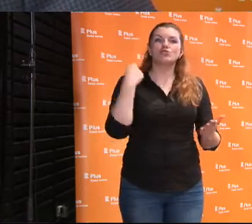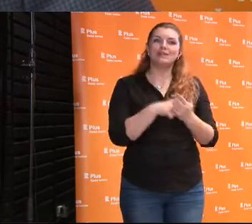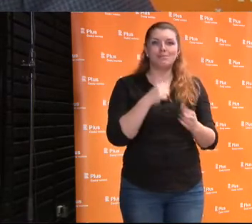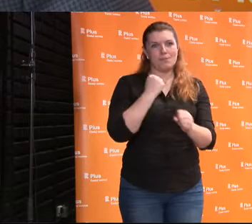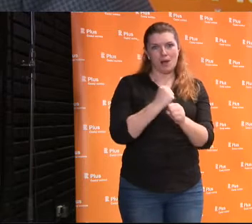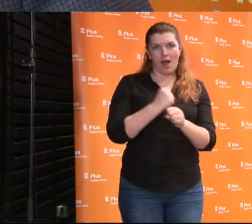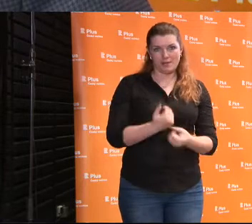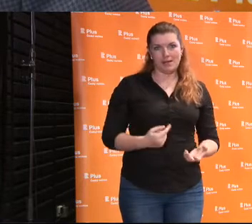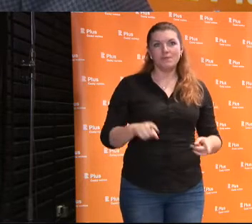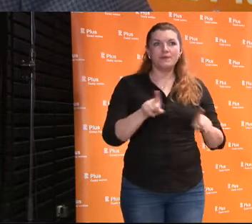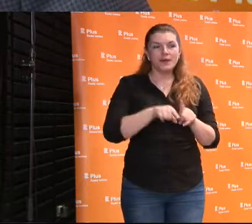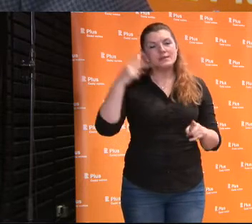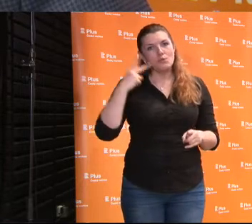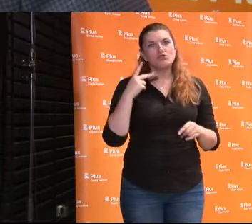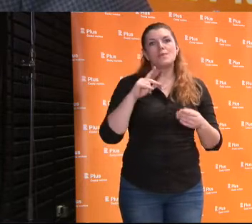a faktor času.